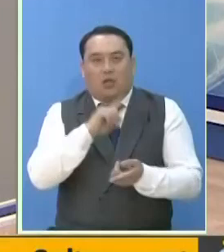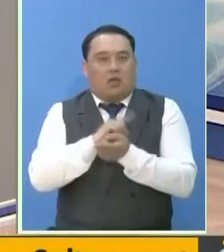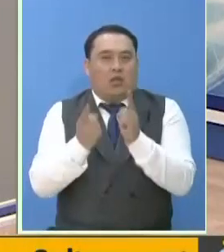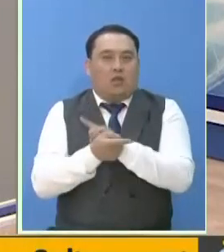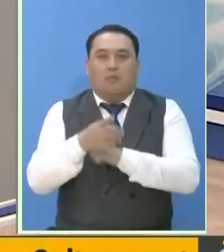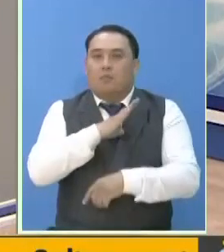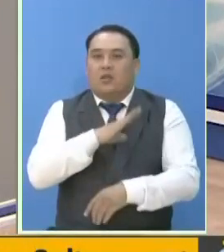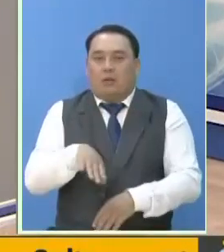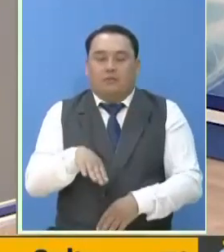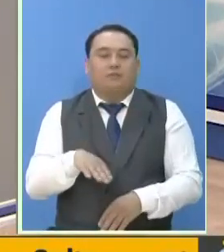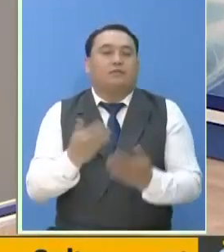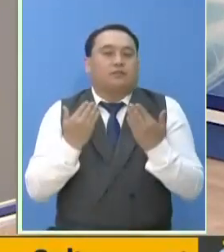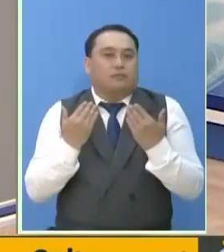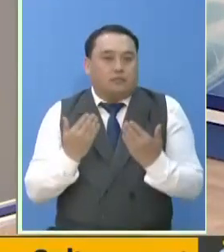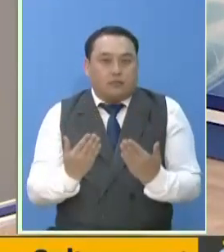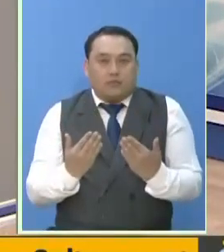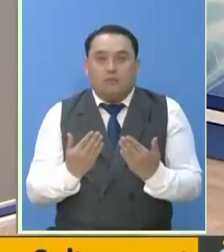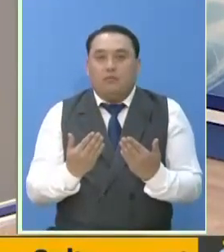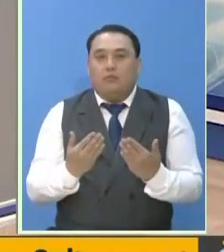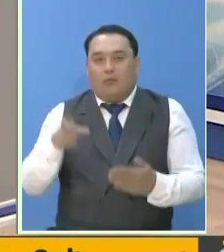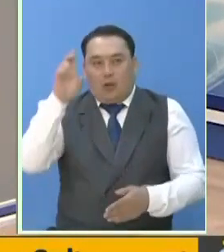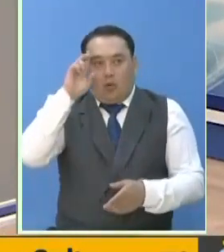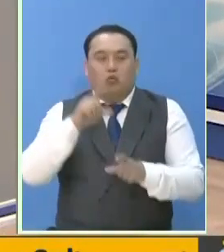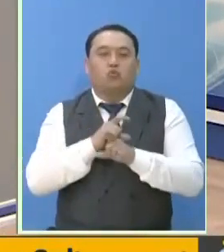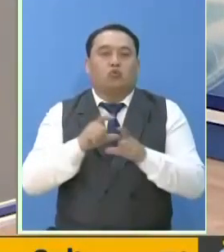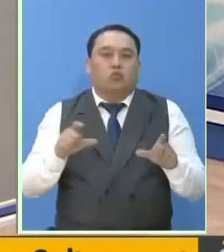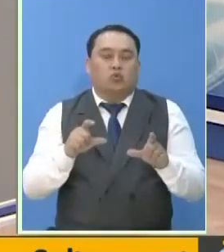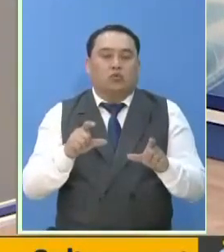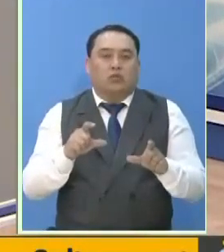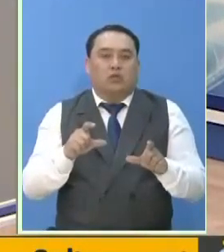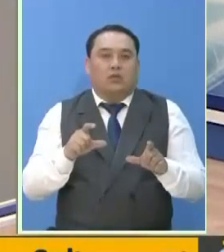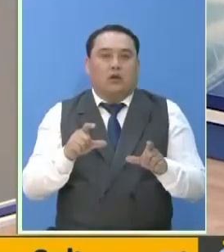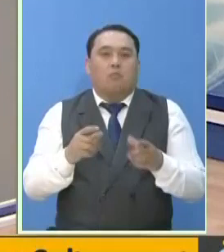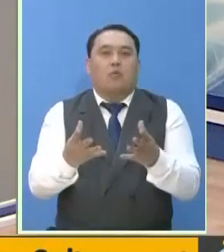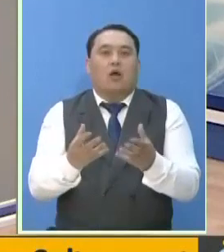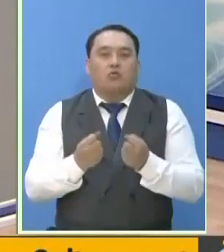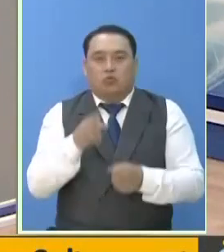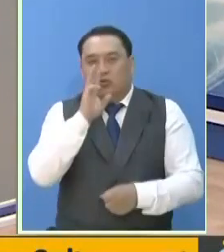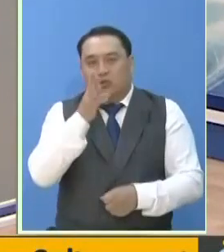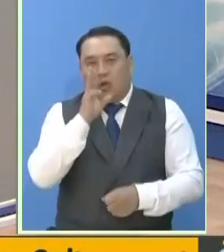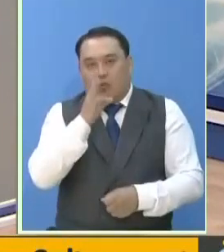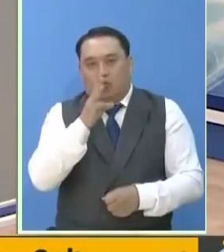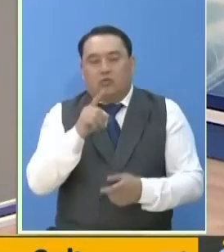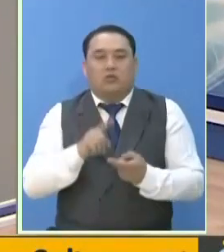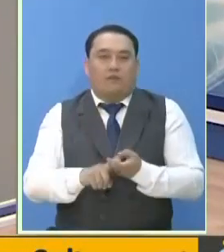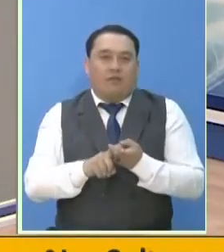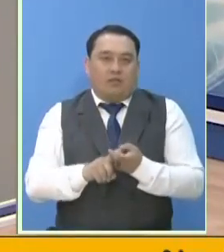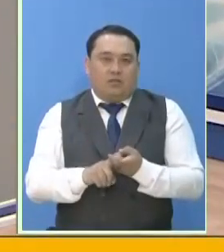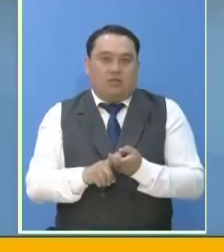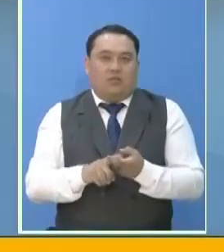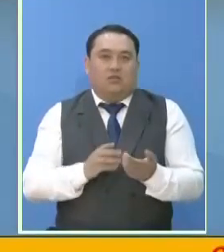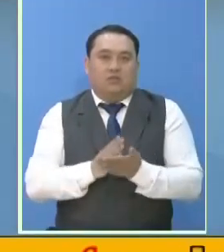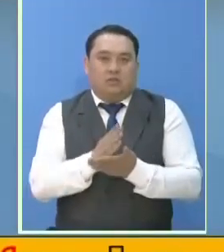менялась. То есть в данный момент государственные служащие получают заработную плату в зависимости от